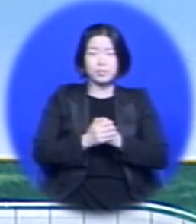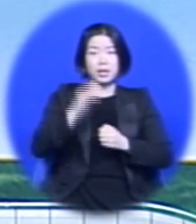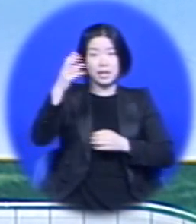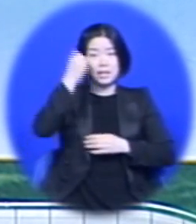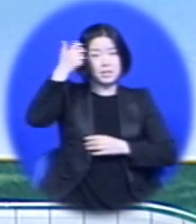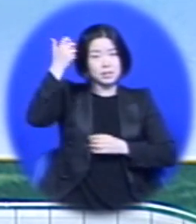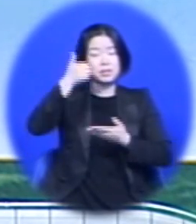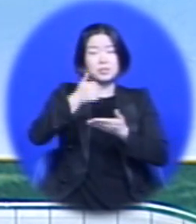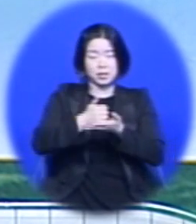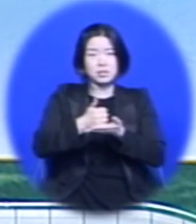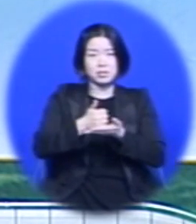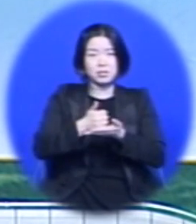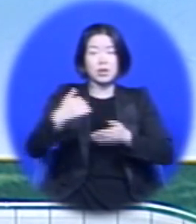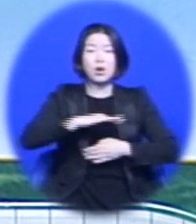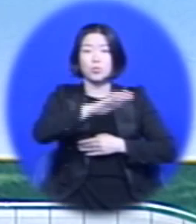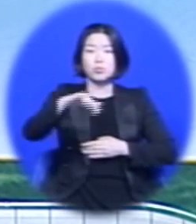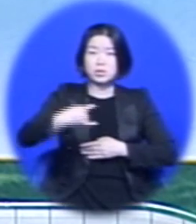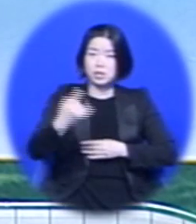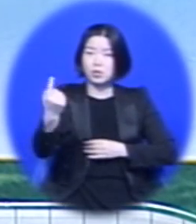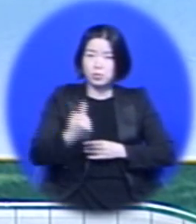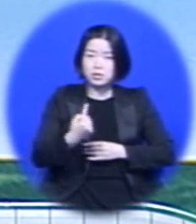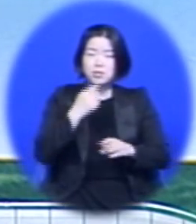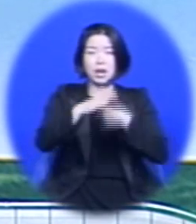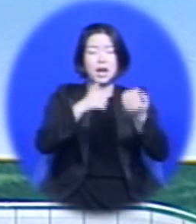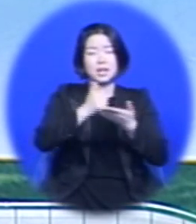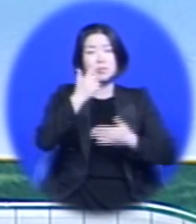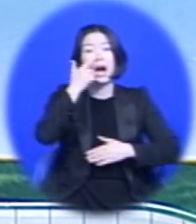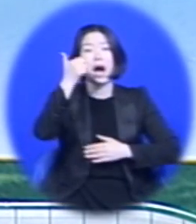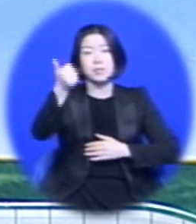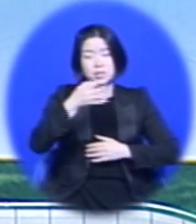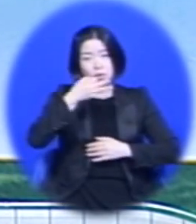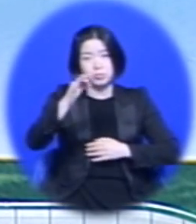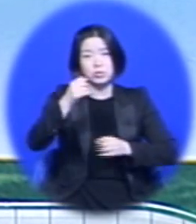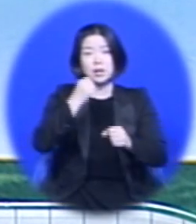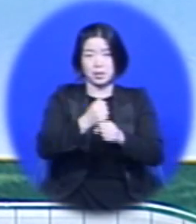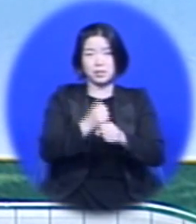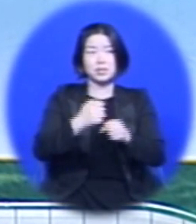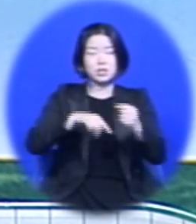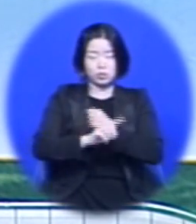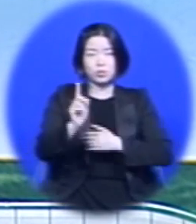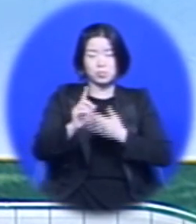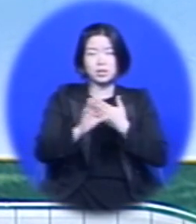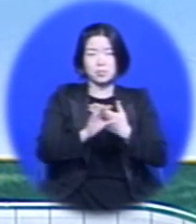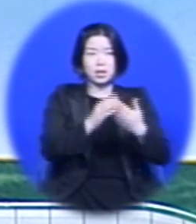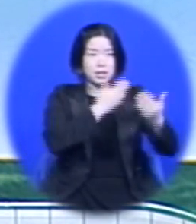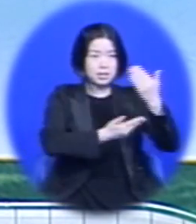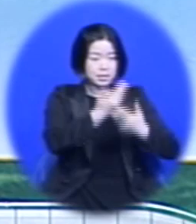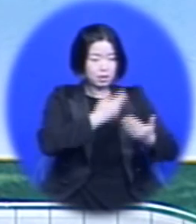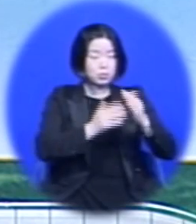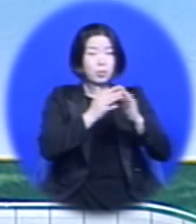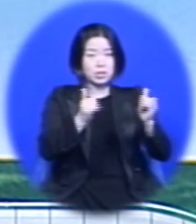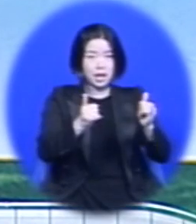성령님께서 우리에게 오셔서 하나님을 아버지라고 이렇게 부르게 하시는 것은 상속자라고 하는